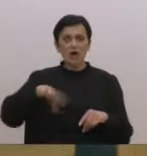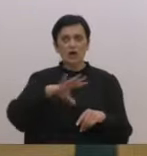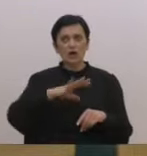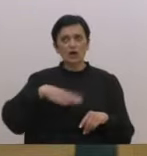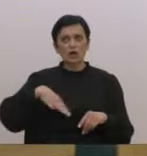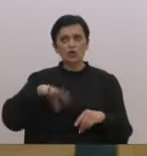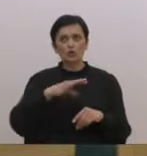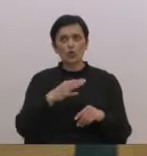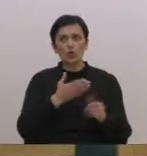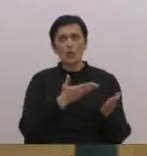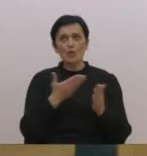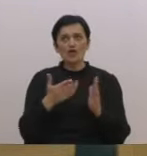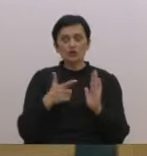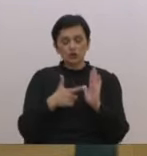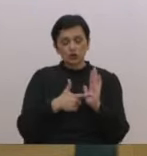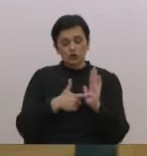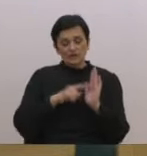საქართველომ უმასპინძლა